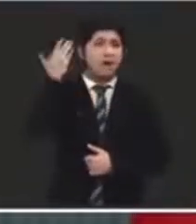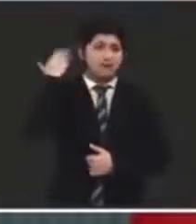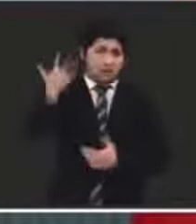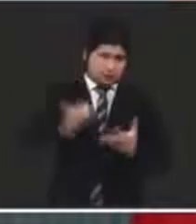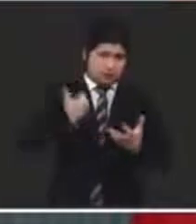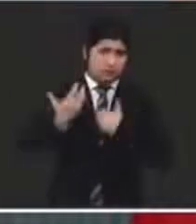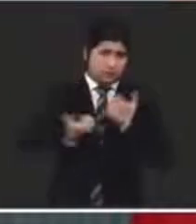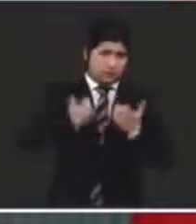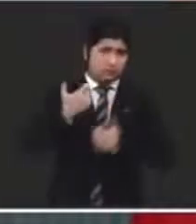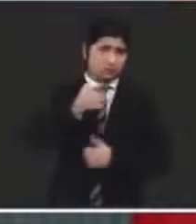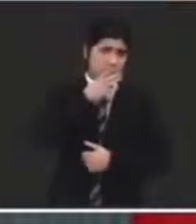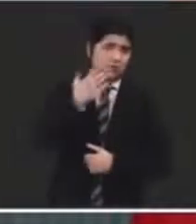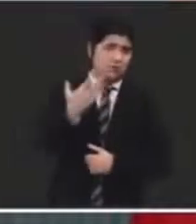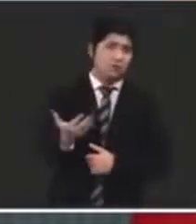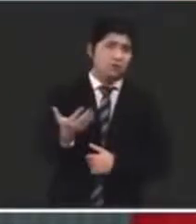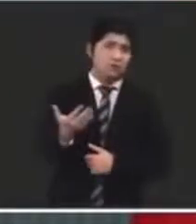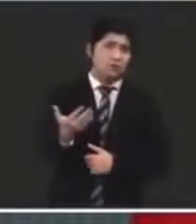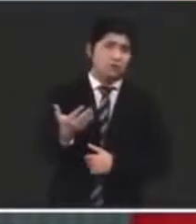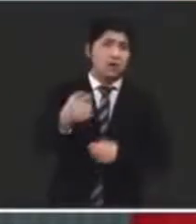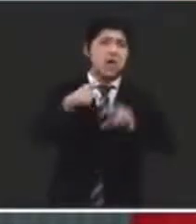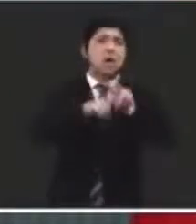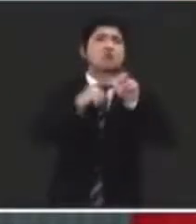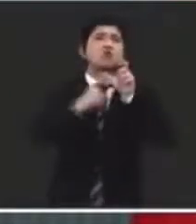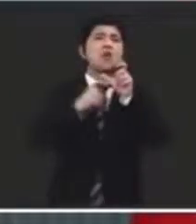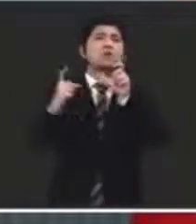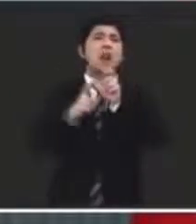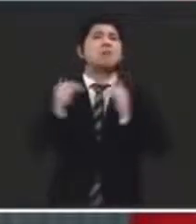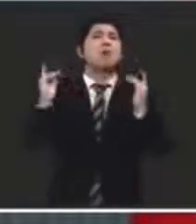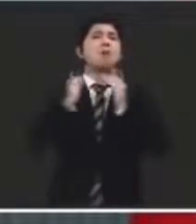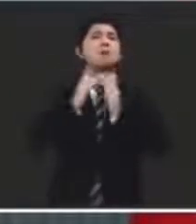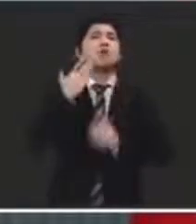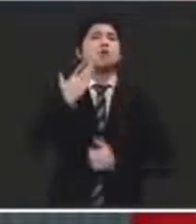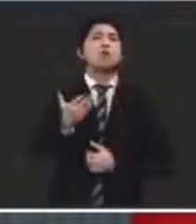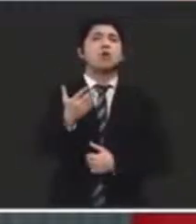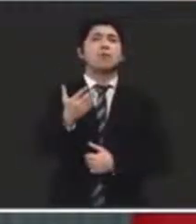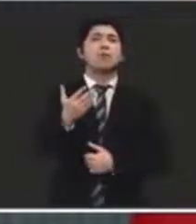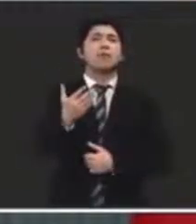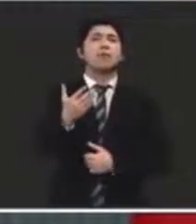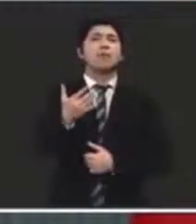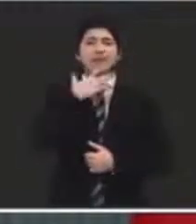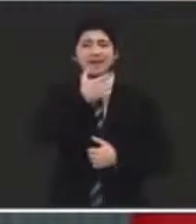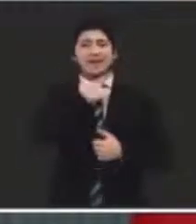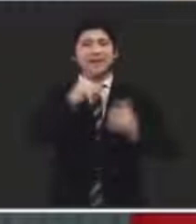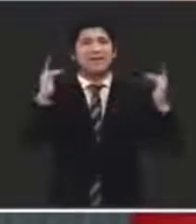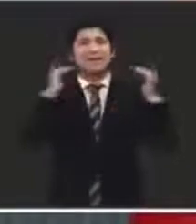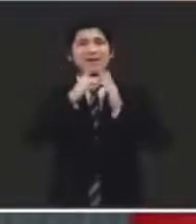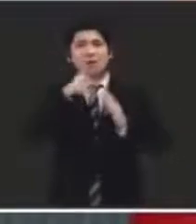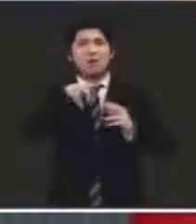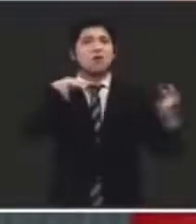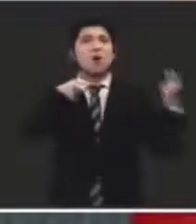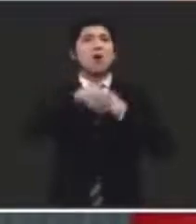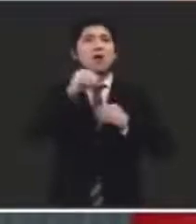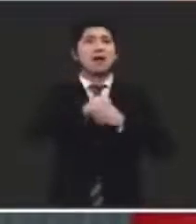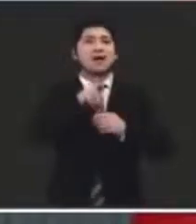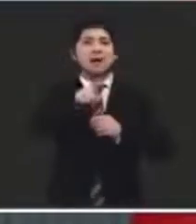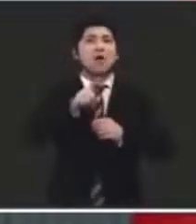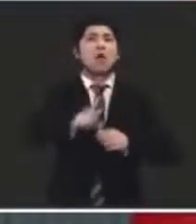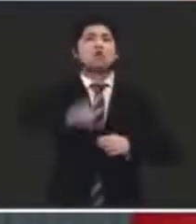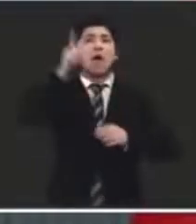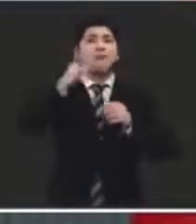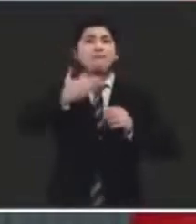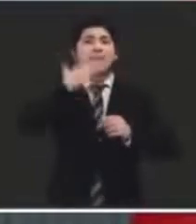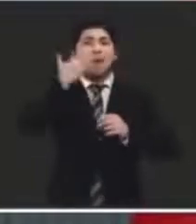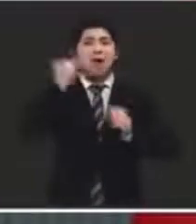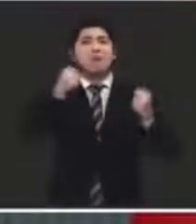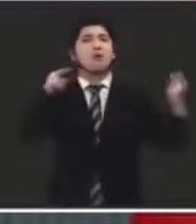yaşadık Yavuz Sultan Selim Köprüsü boğaz araç geçiş trafiğine Kuzey Marmara